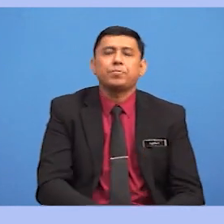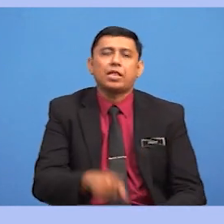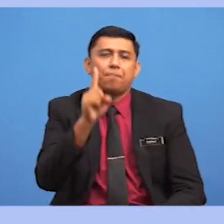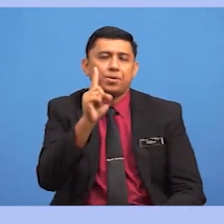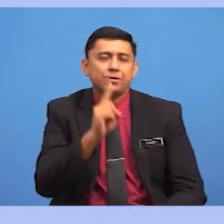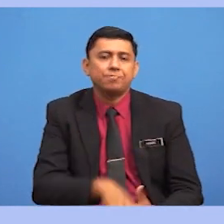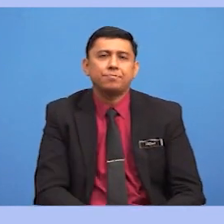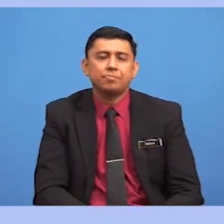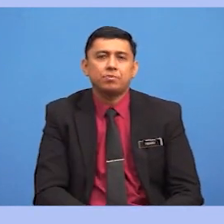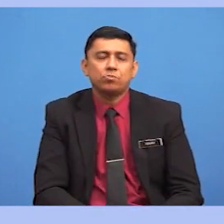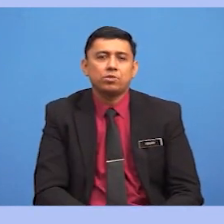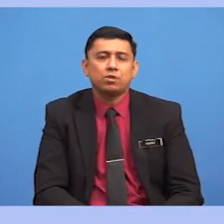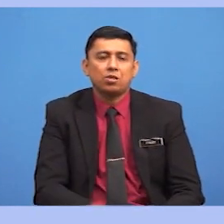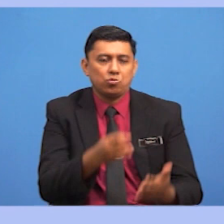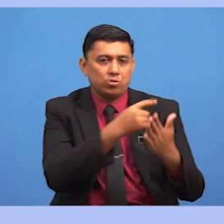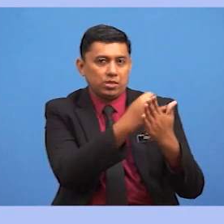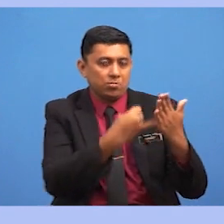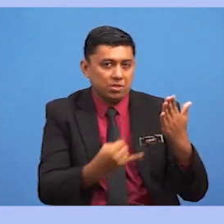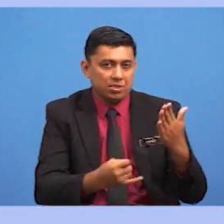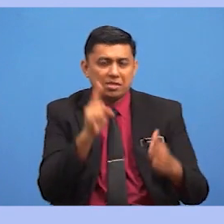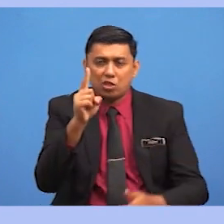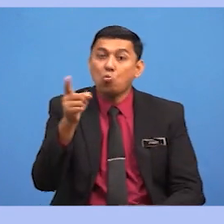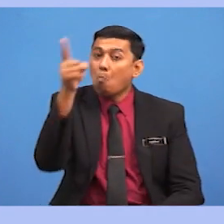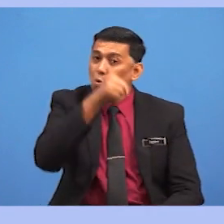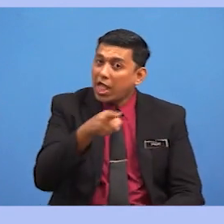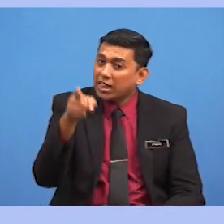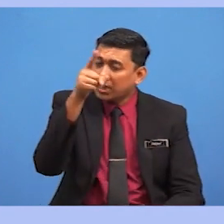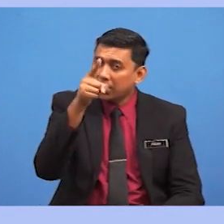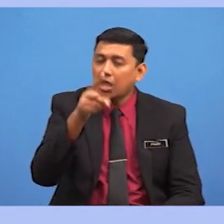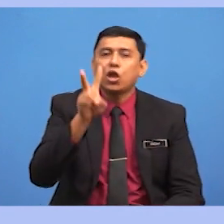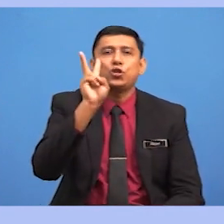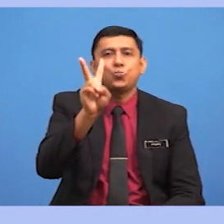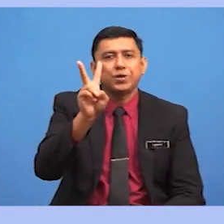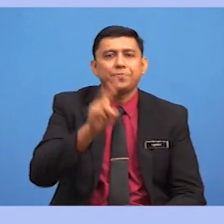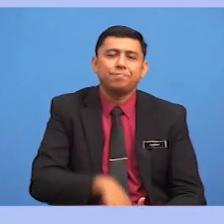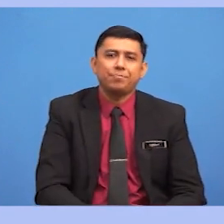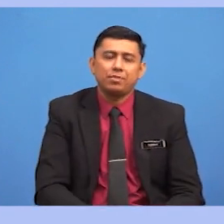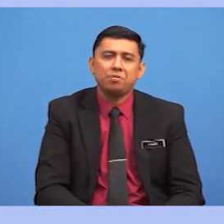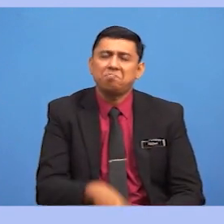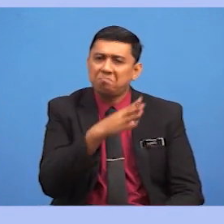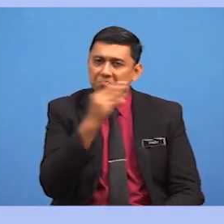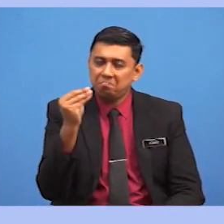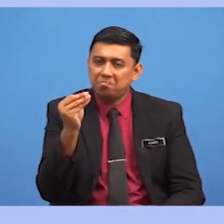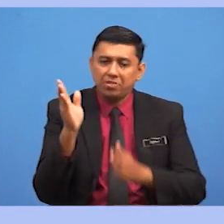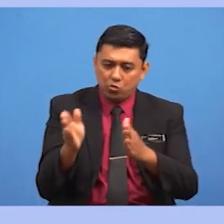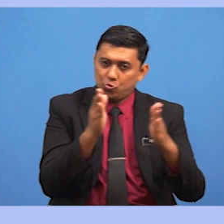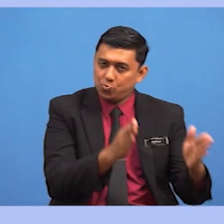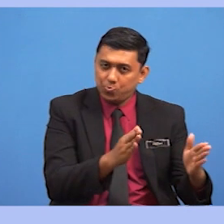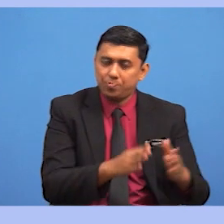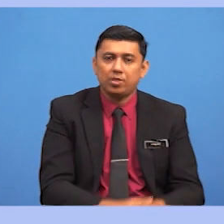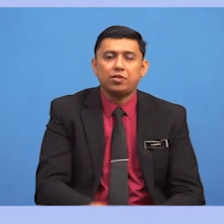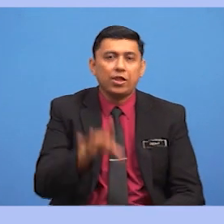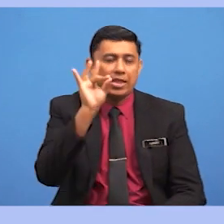pertama. Seterusnya, lukis satu lagi bulatan sebagai petala kedua dan